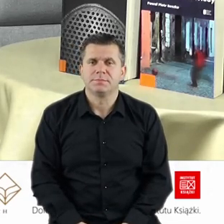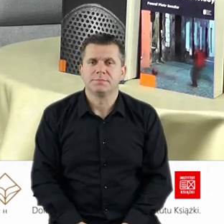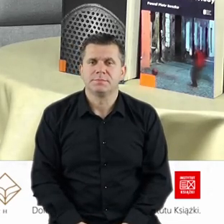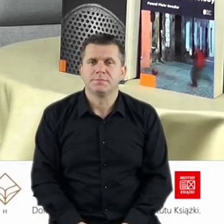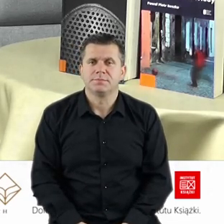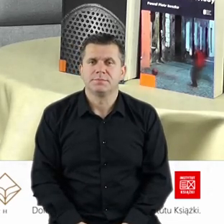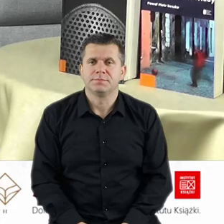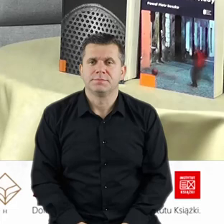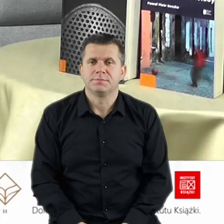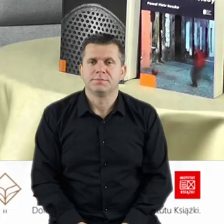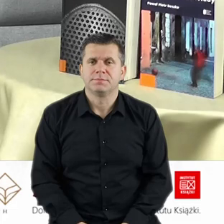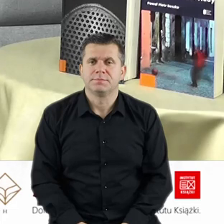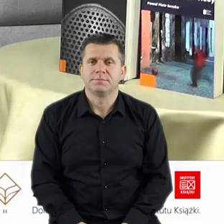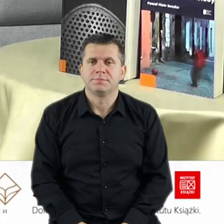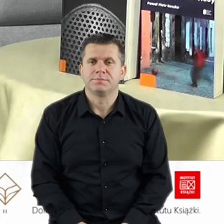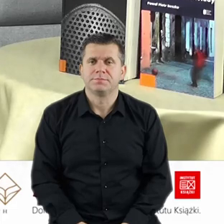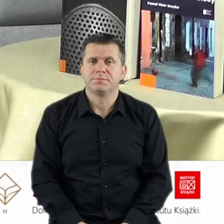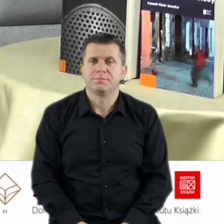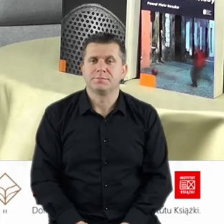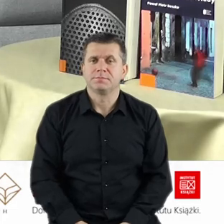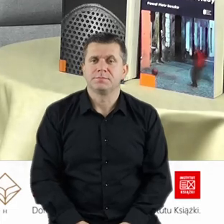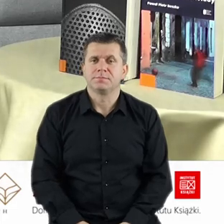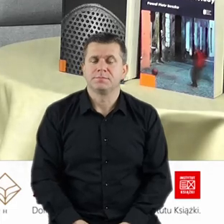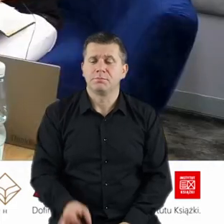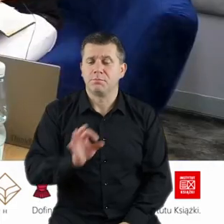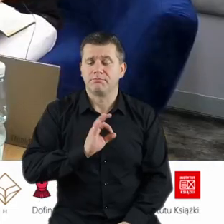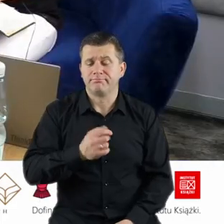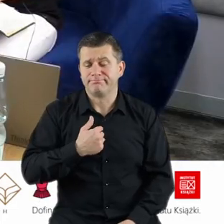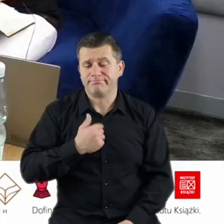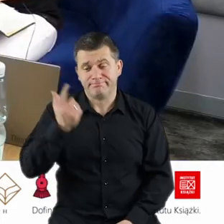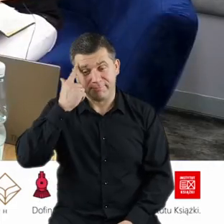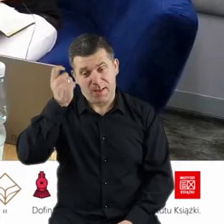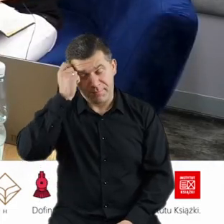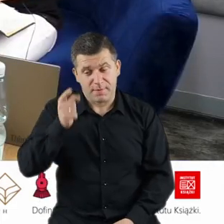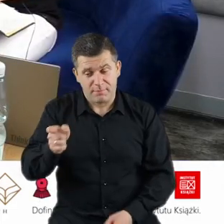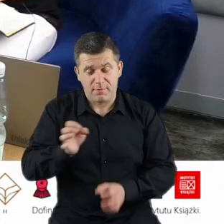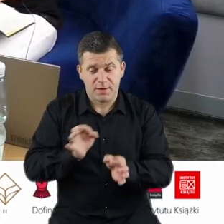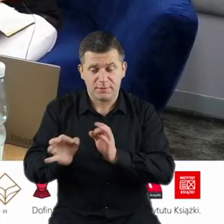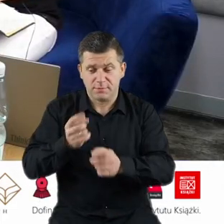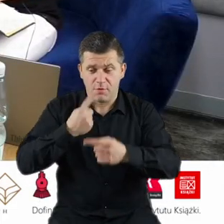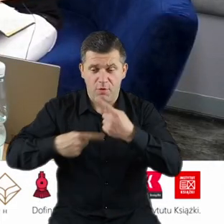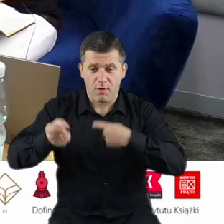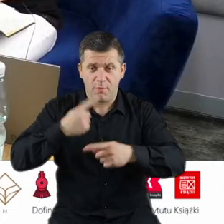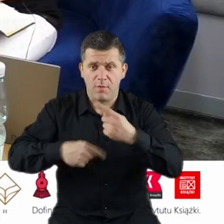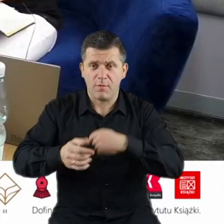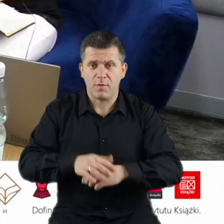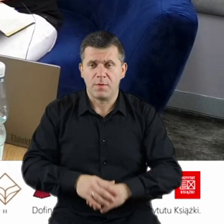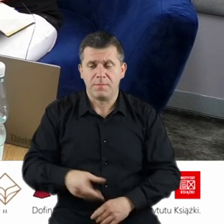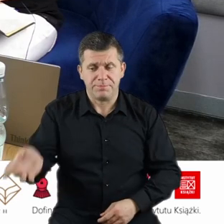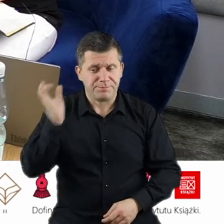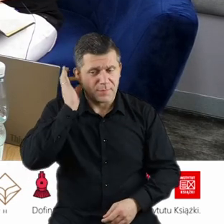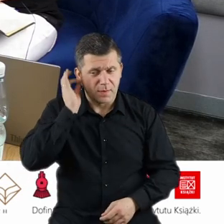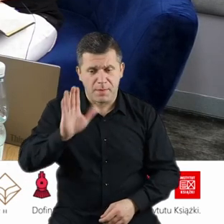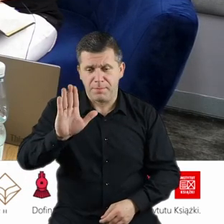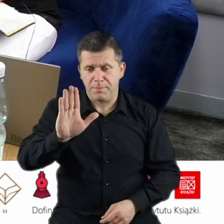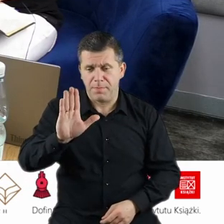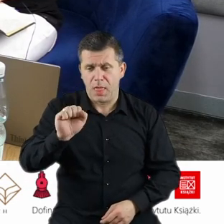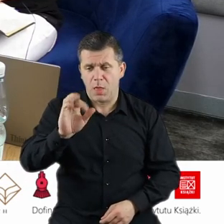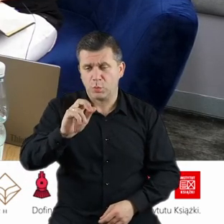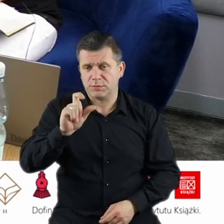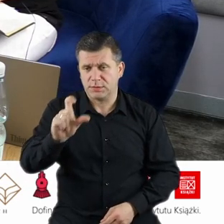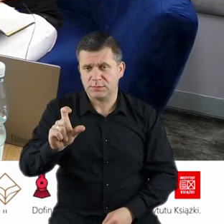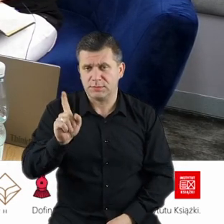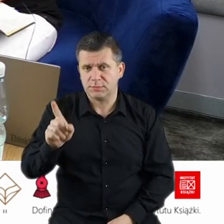no taka powiedzmy, w moim przypadku zapadająca w pamięć historia, to jest właśnie opowieść pani z